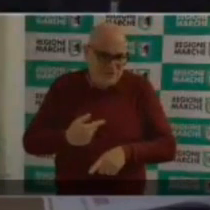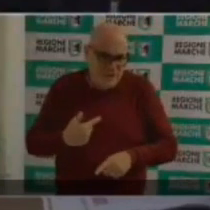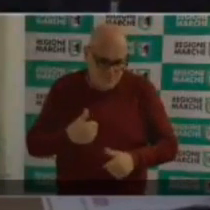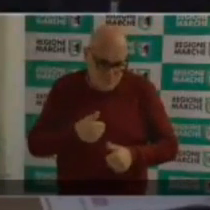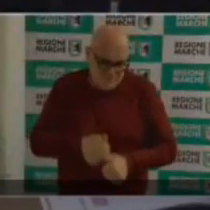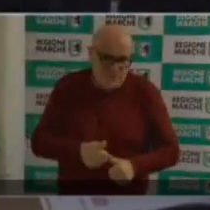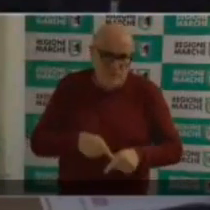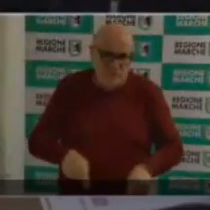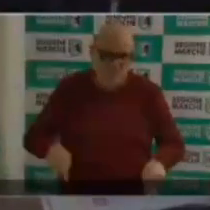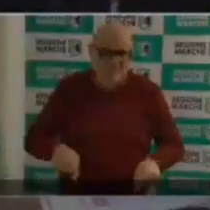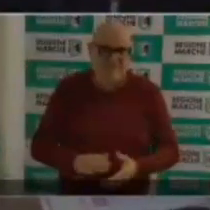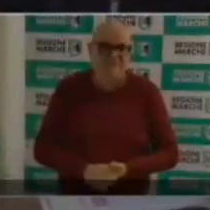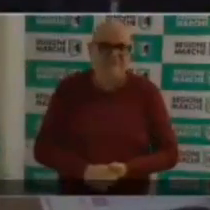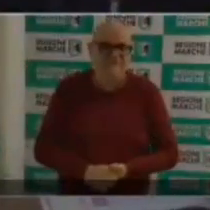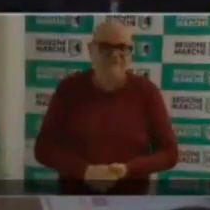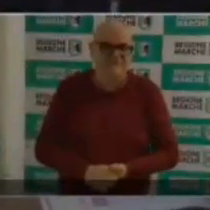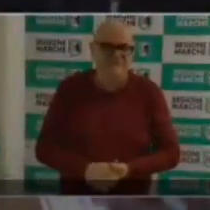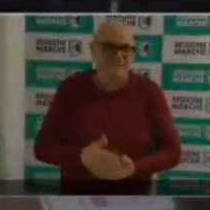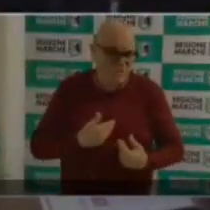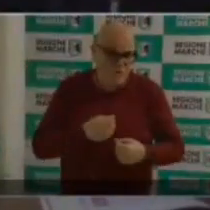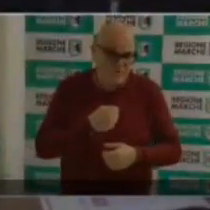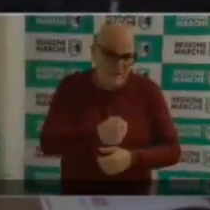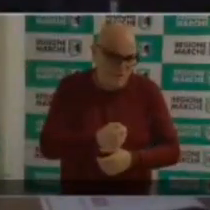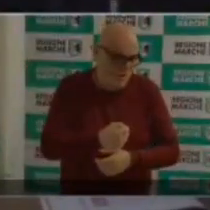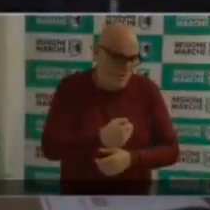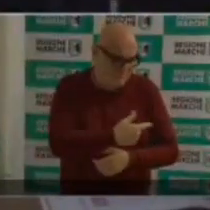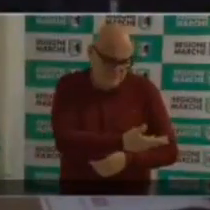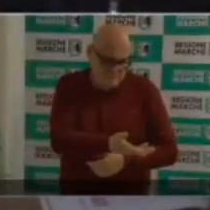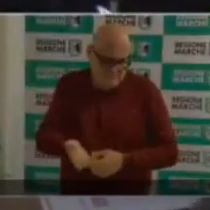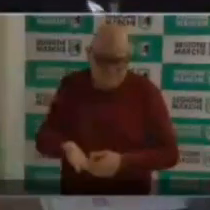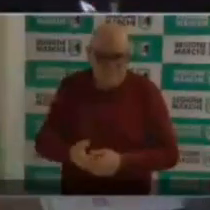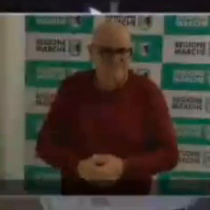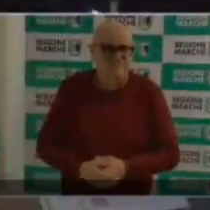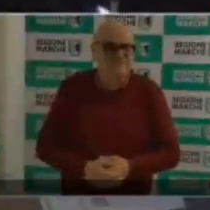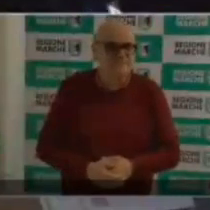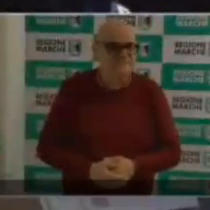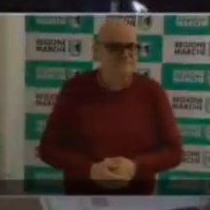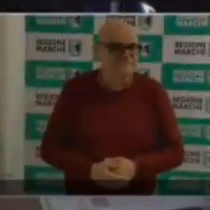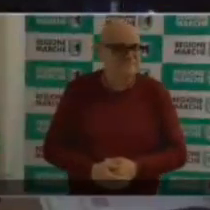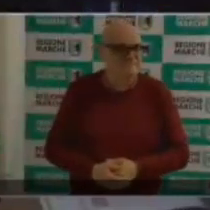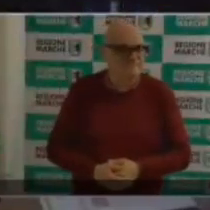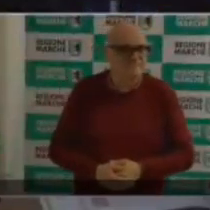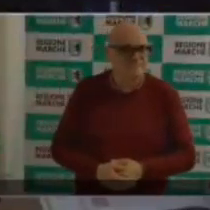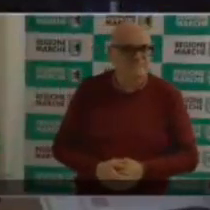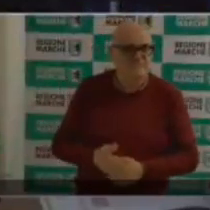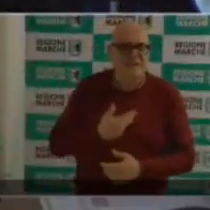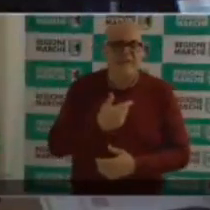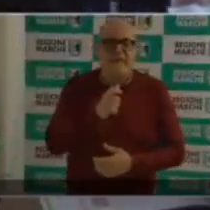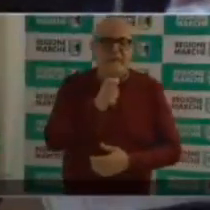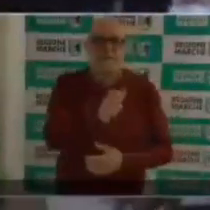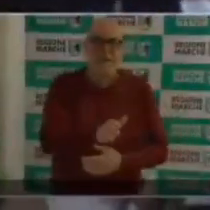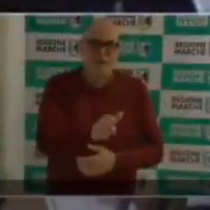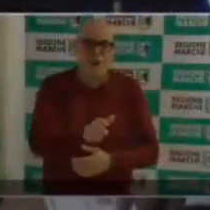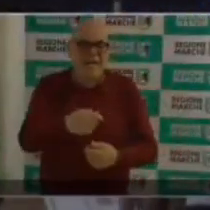più tecnici a chi mi affianco. Grazie. Grazie Giorgia. E la parola adesso